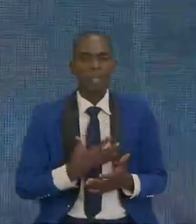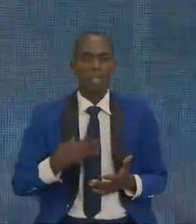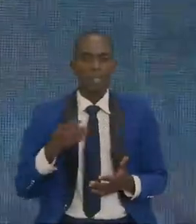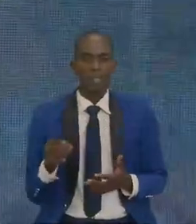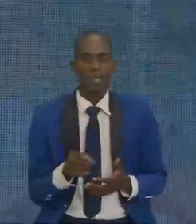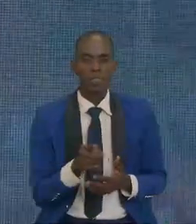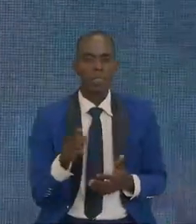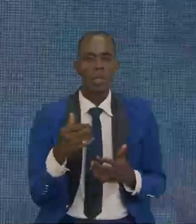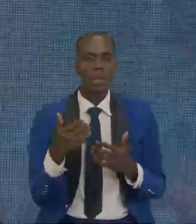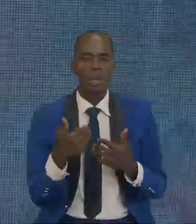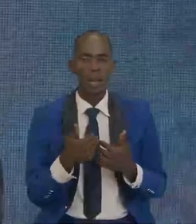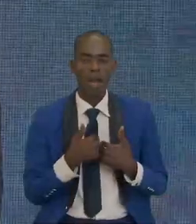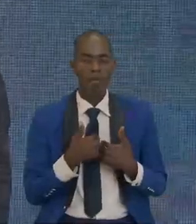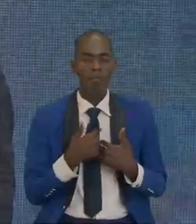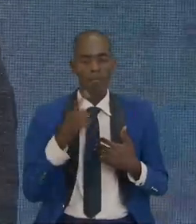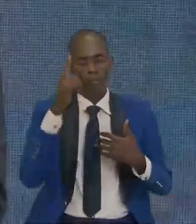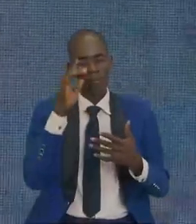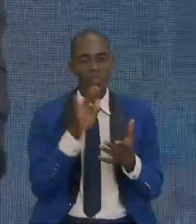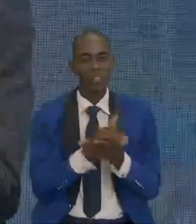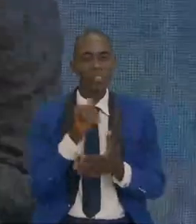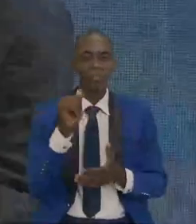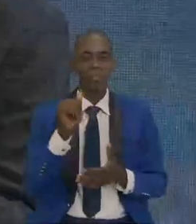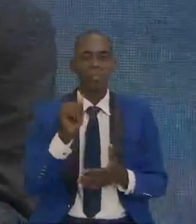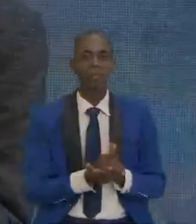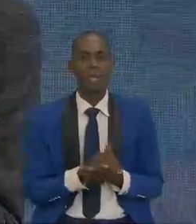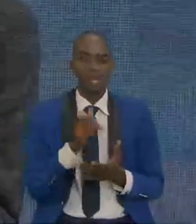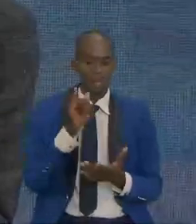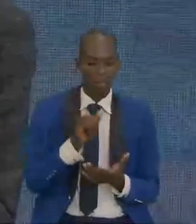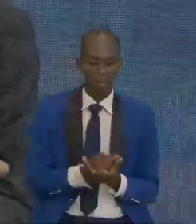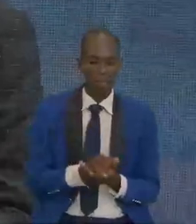Et puis, et ils ont cru